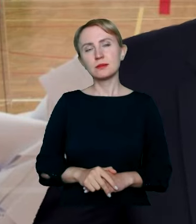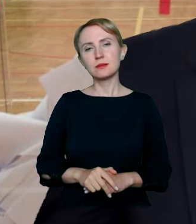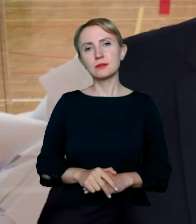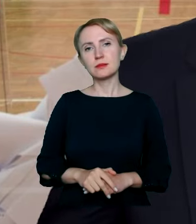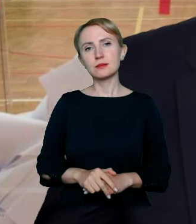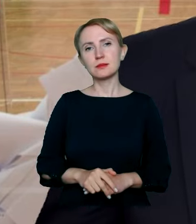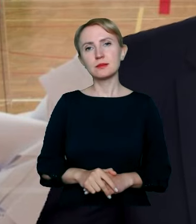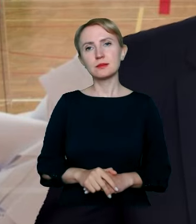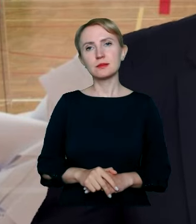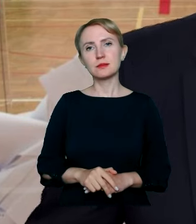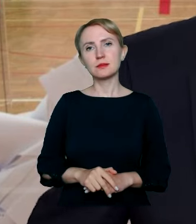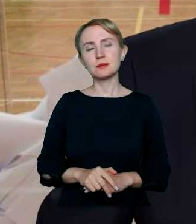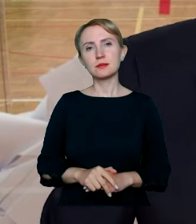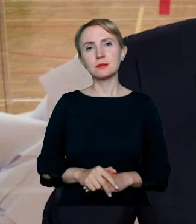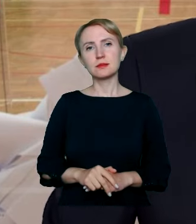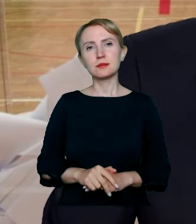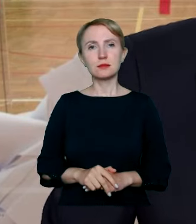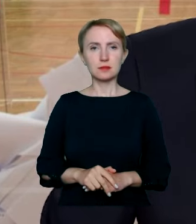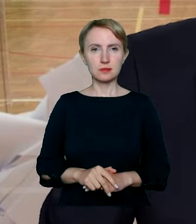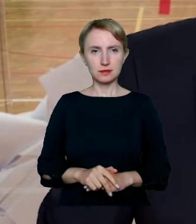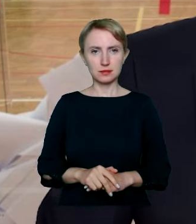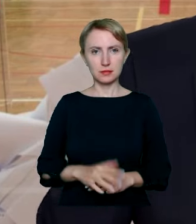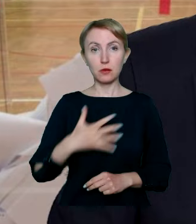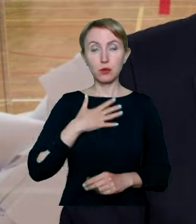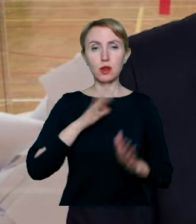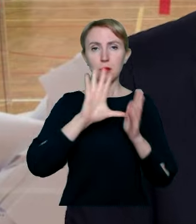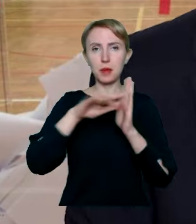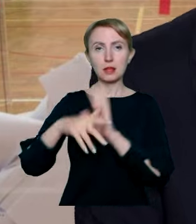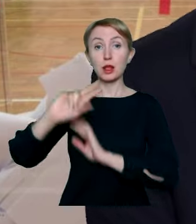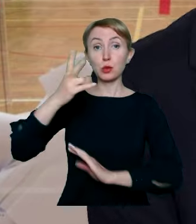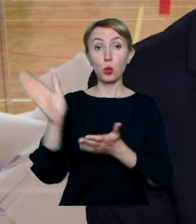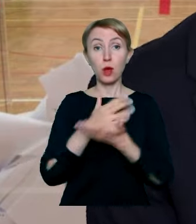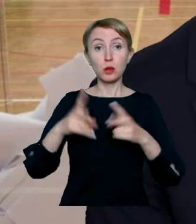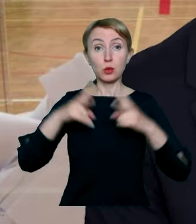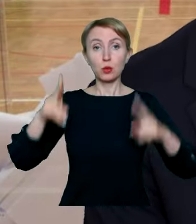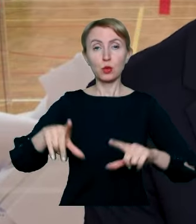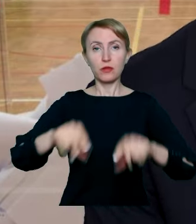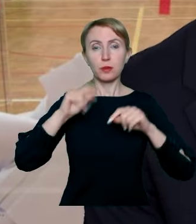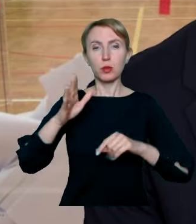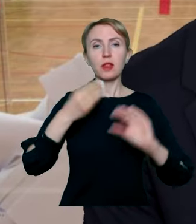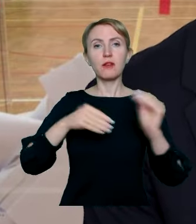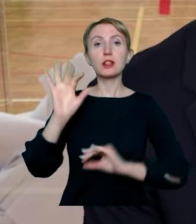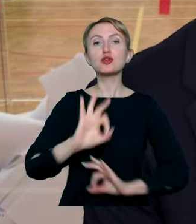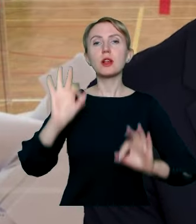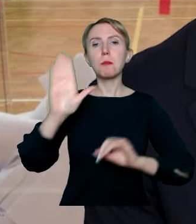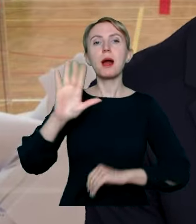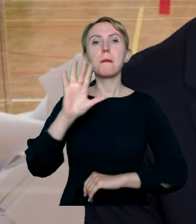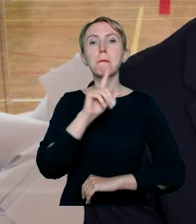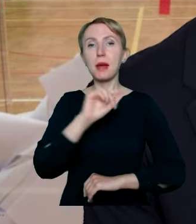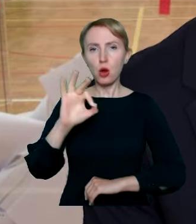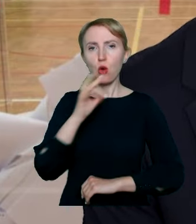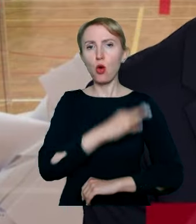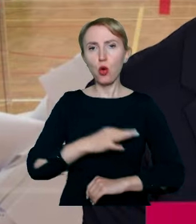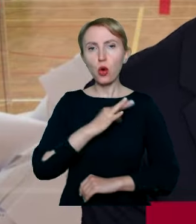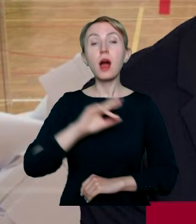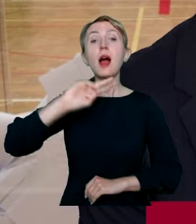pewnym oddaleniem. Wydaje się, że w tych miastach, gdzie będzie druga tura, największe szanse ma Platforma Obywatelska. Ta